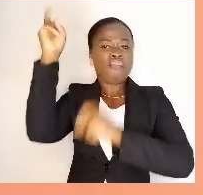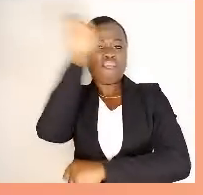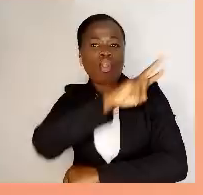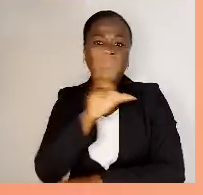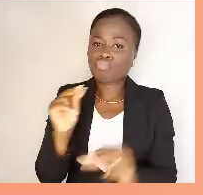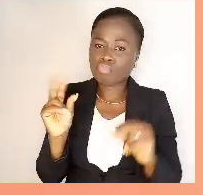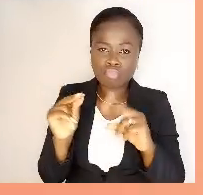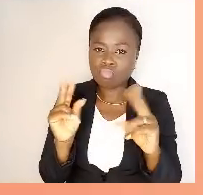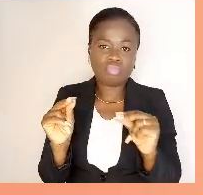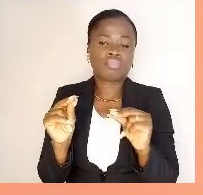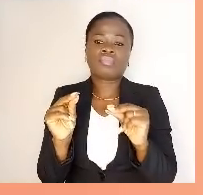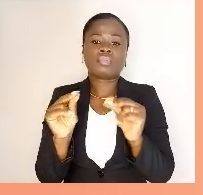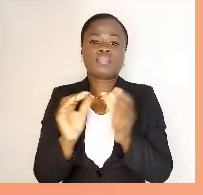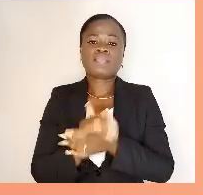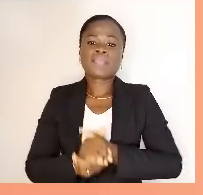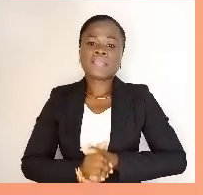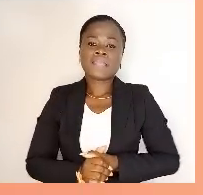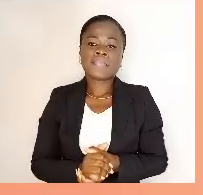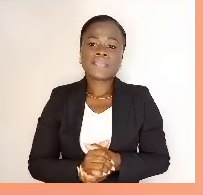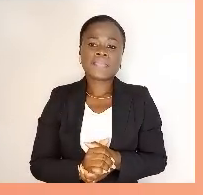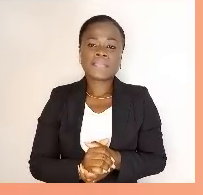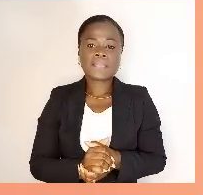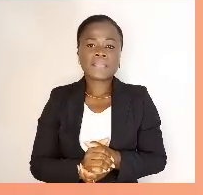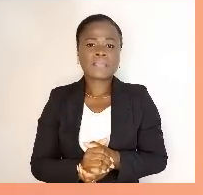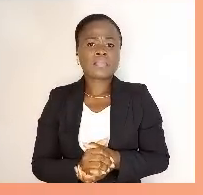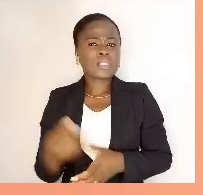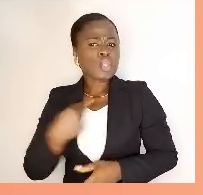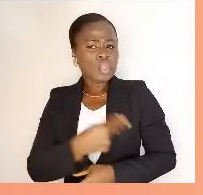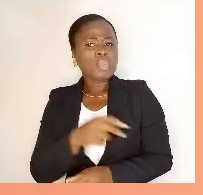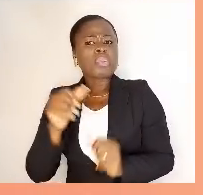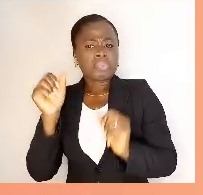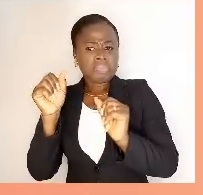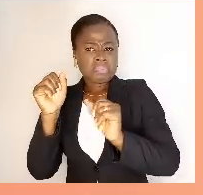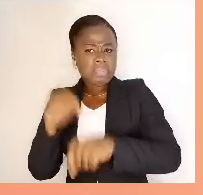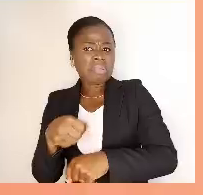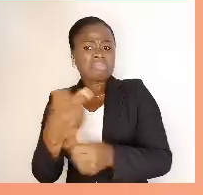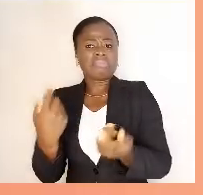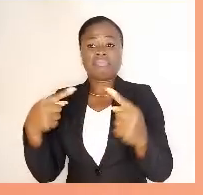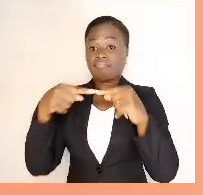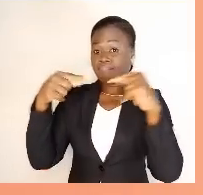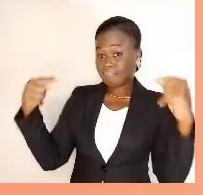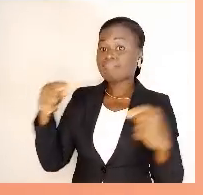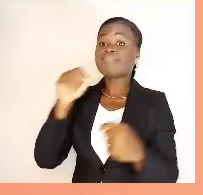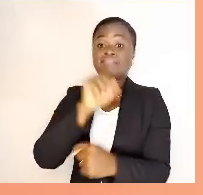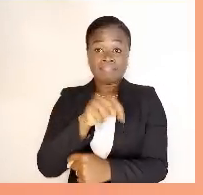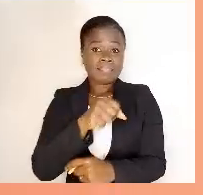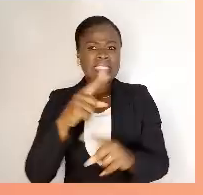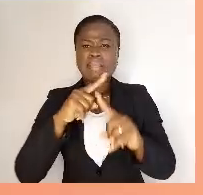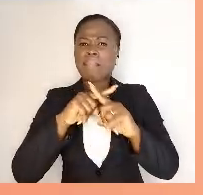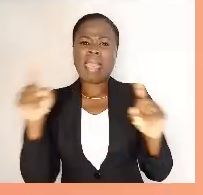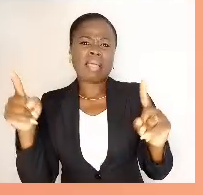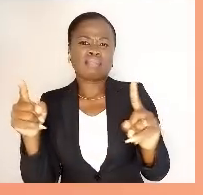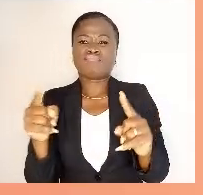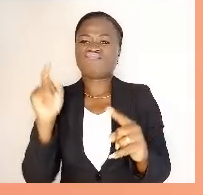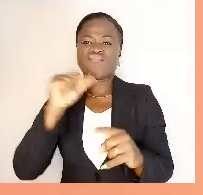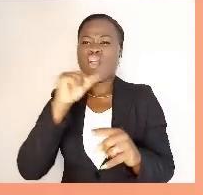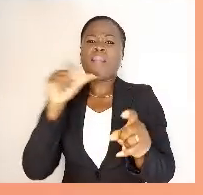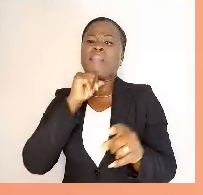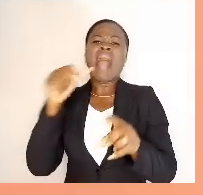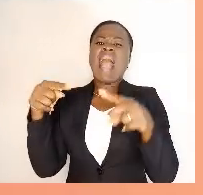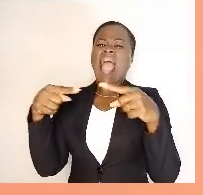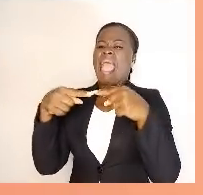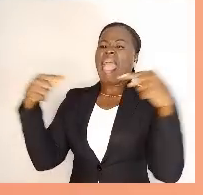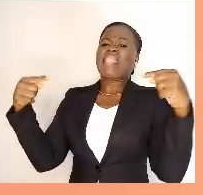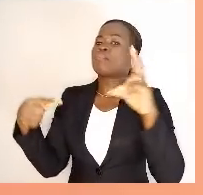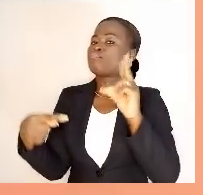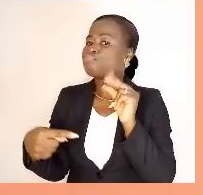violence l'arbitre principal de nos différends. Nous pouvons être des adversaires, mais